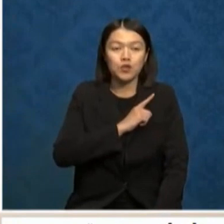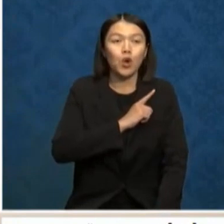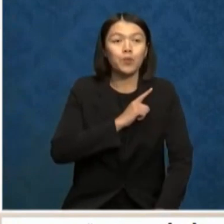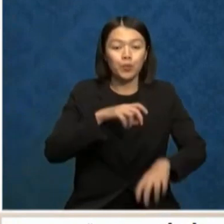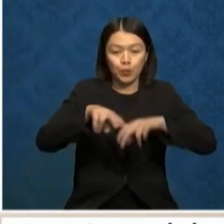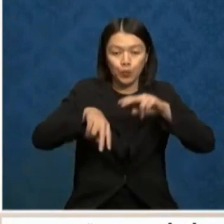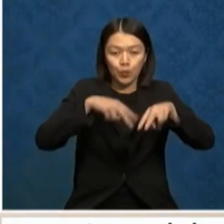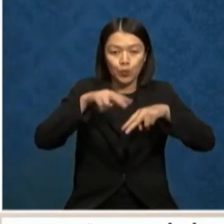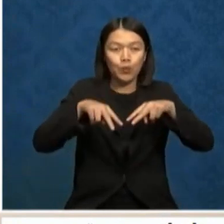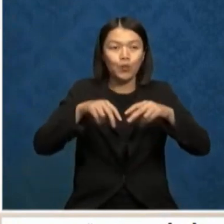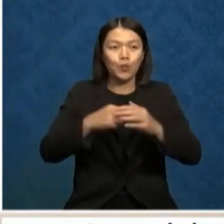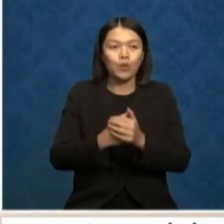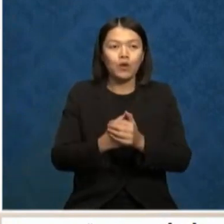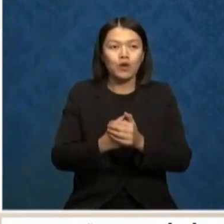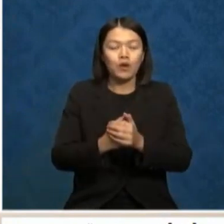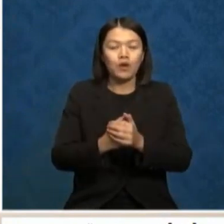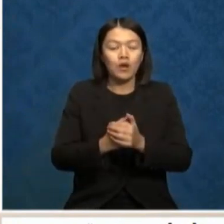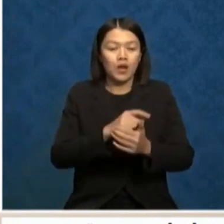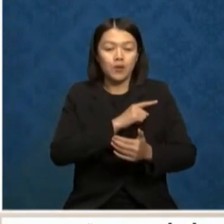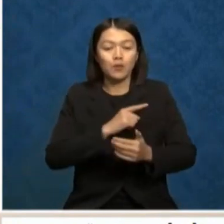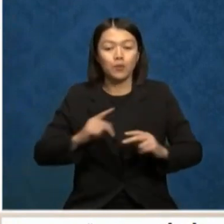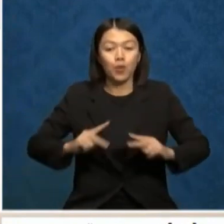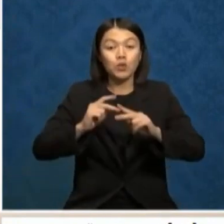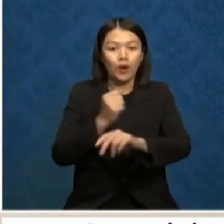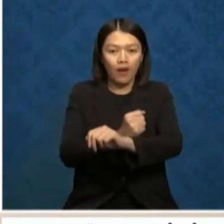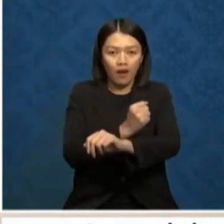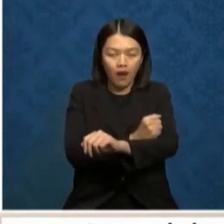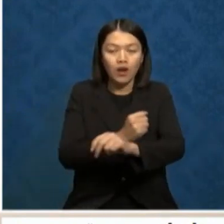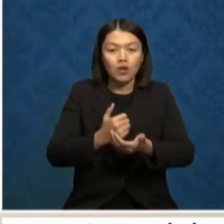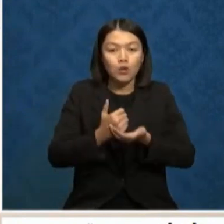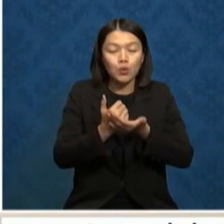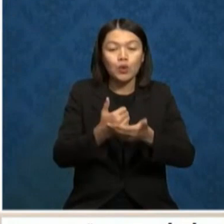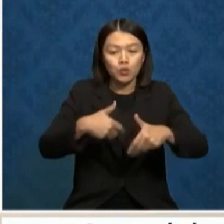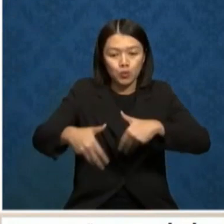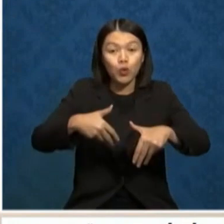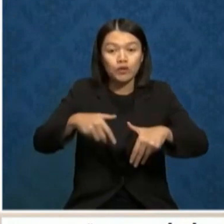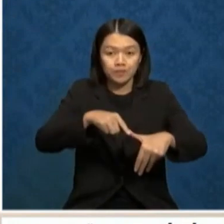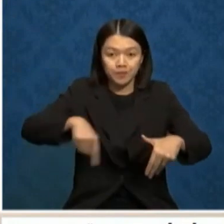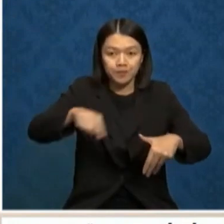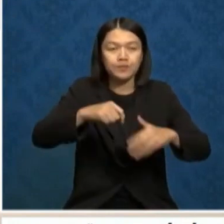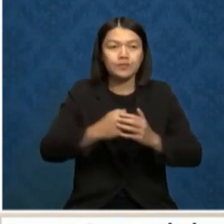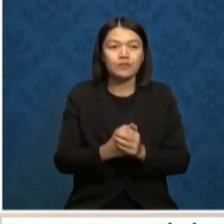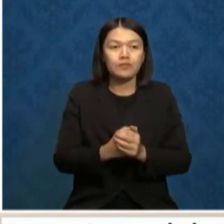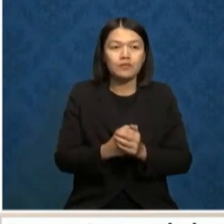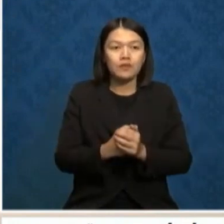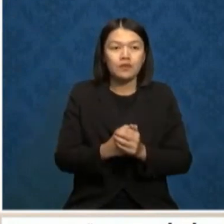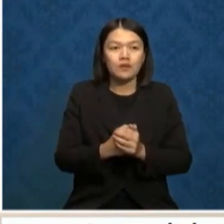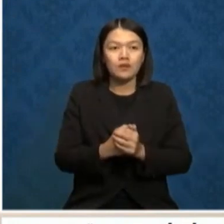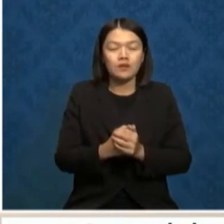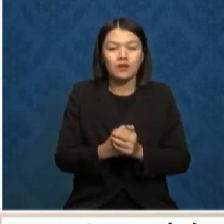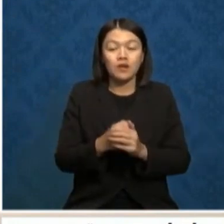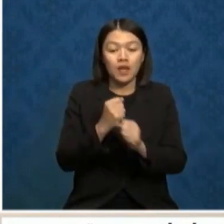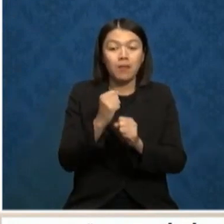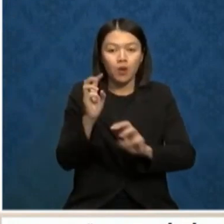ของรัฐบาลและภารกิจของกระทรวงแรงงานไปสู่ประชาชนในพื้นที่เป็นการบรรเทาการว่างง